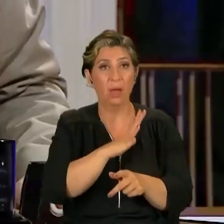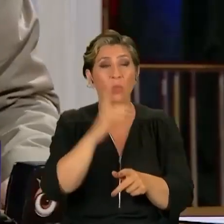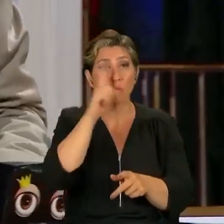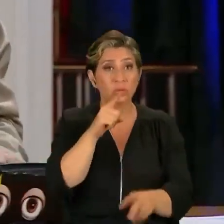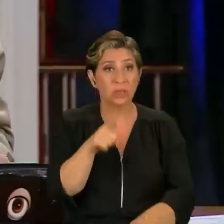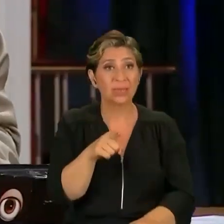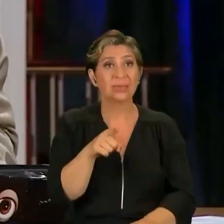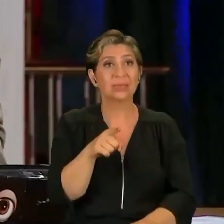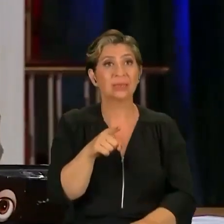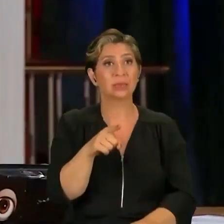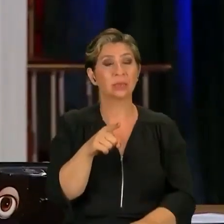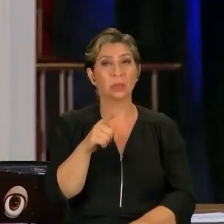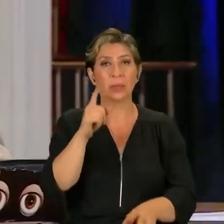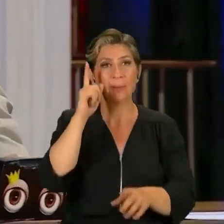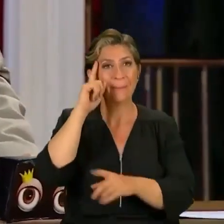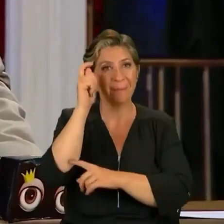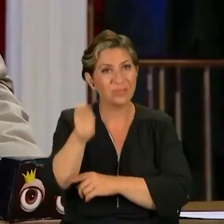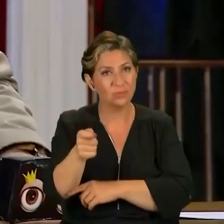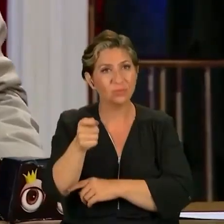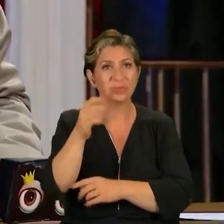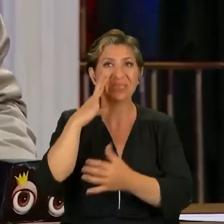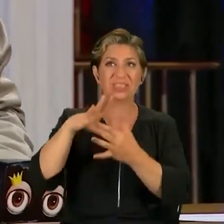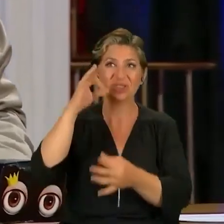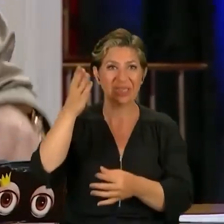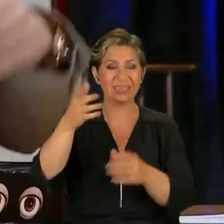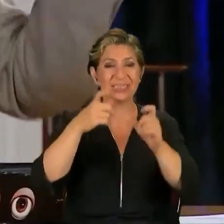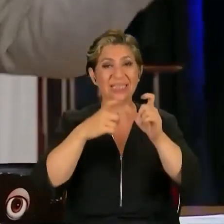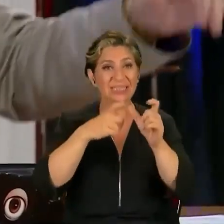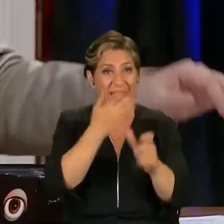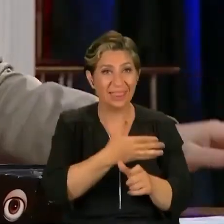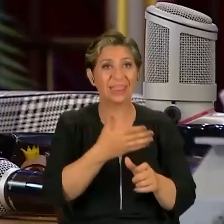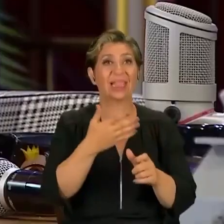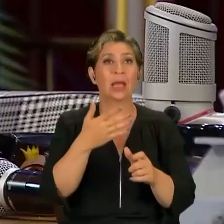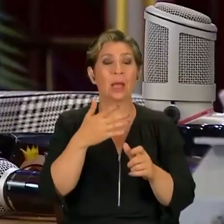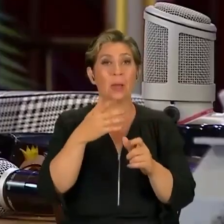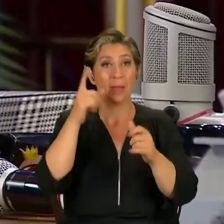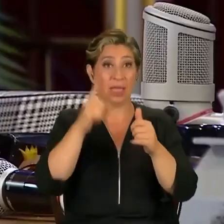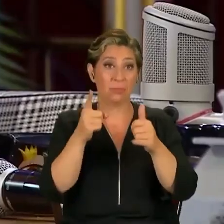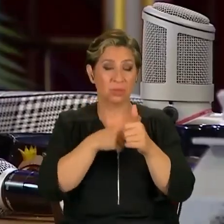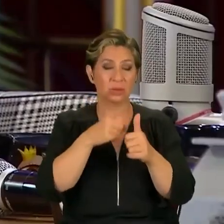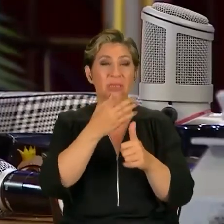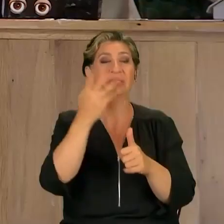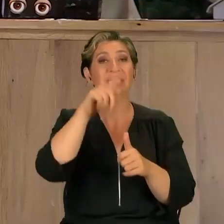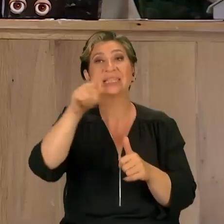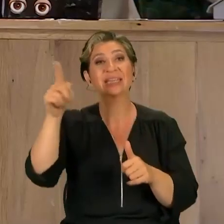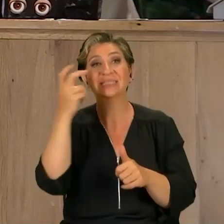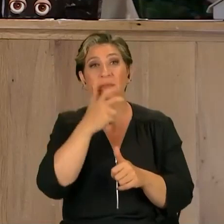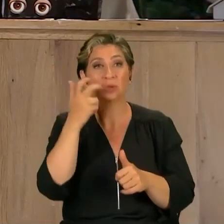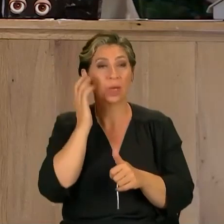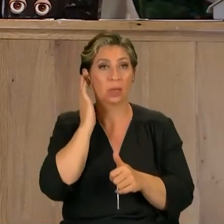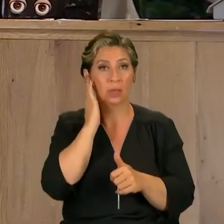hı. Dolayısıyla tabii ki müracaat ettiğimiz kişilerde de işte Sezen Hanım'dan başta olmak üzere diğer sanatçılara